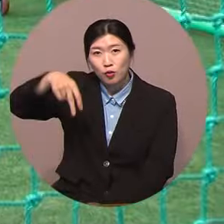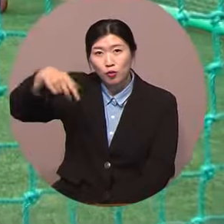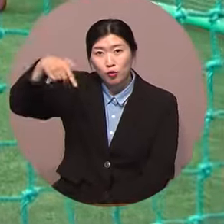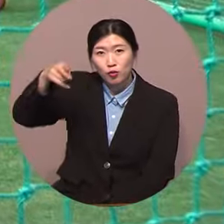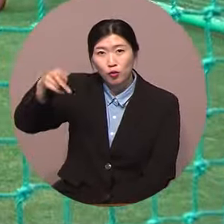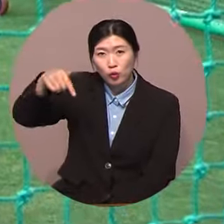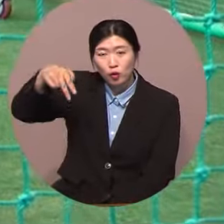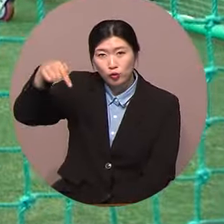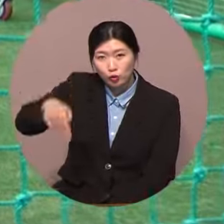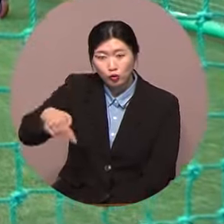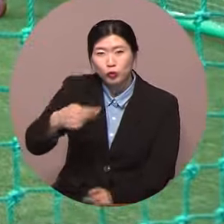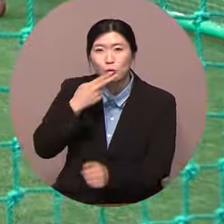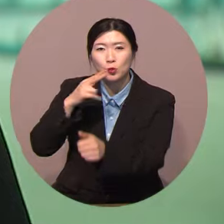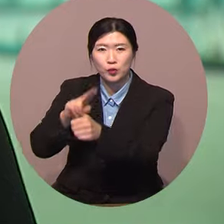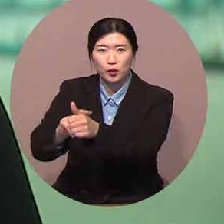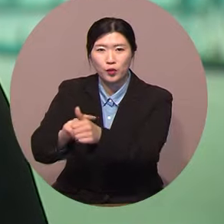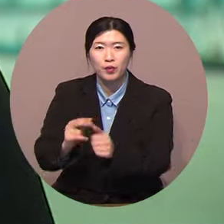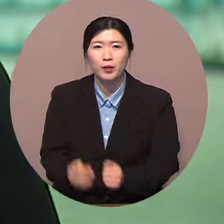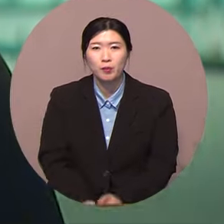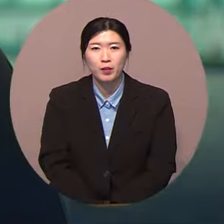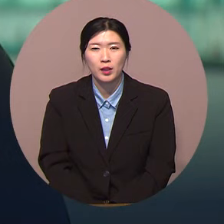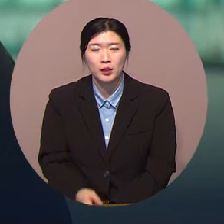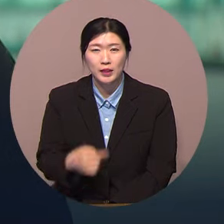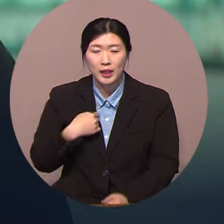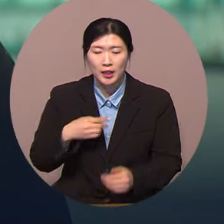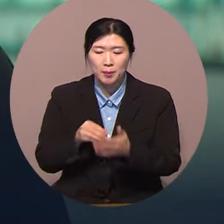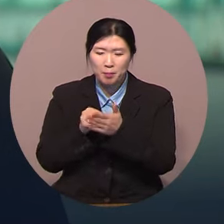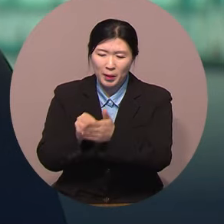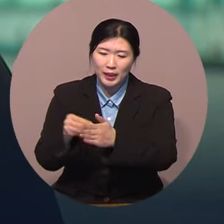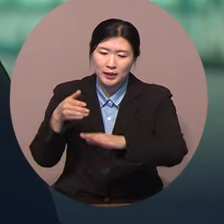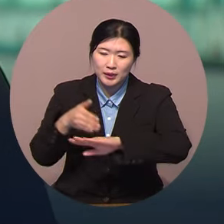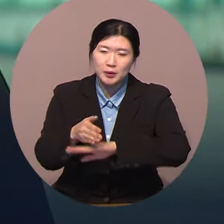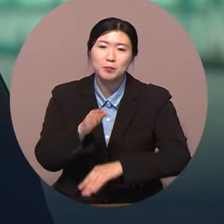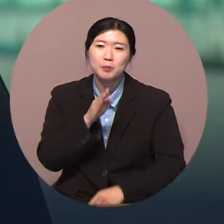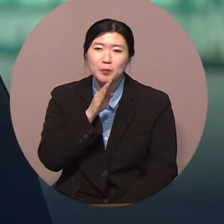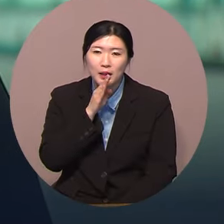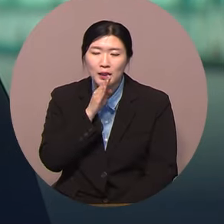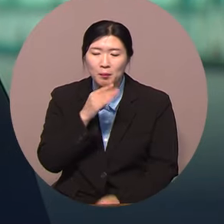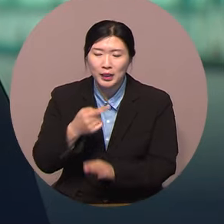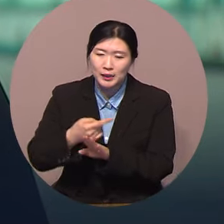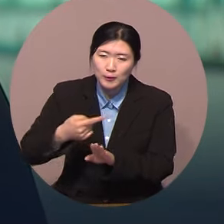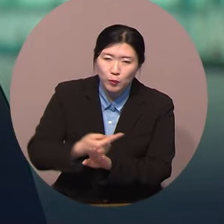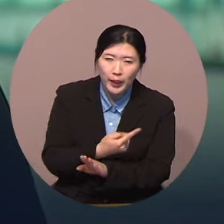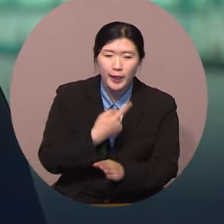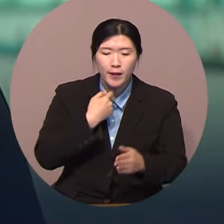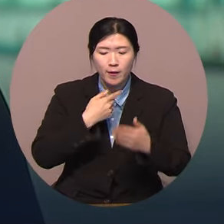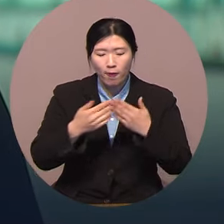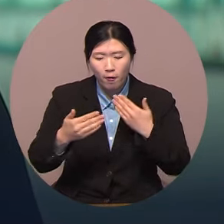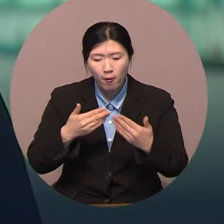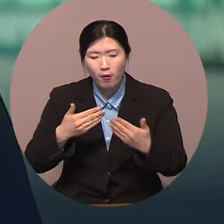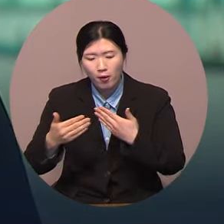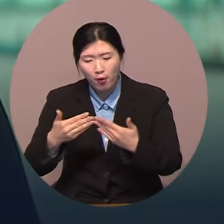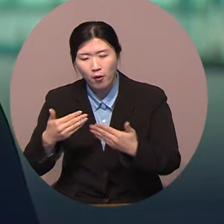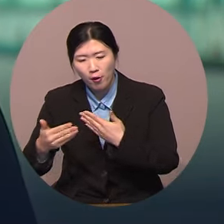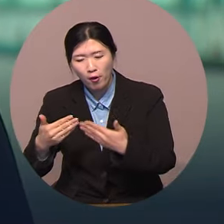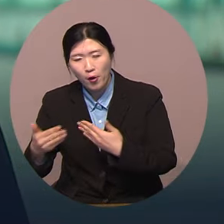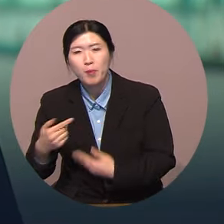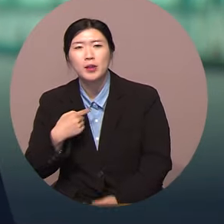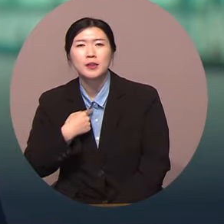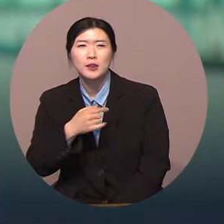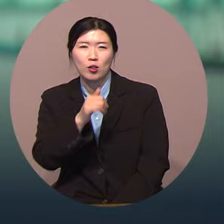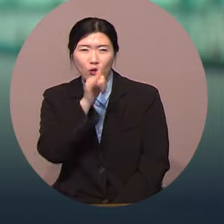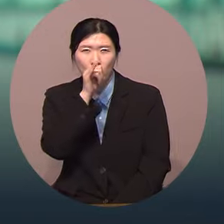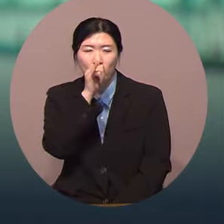도전장을 내밀었습니다. 좀 늦게 왔지만 경험도 많이 했고 좋은 경험들을 토대로 제가 쌓아온 것들이 있기